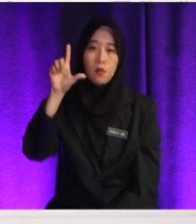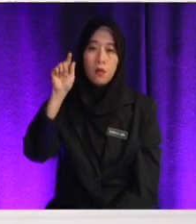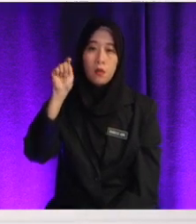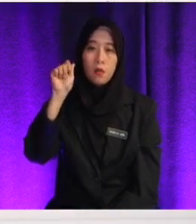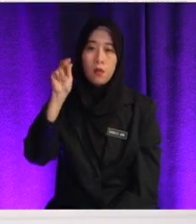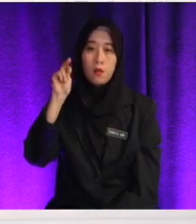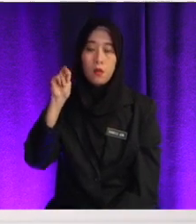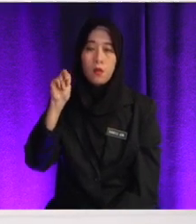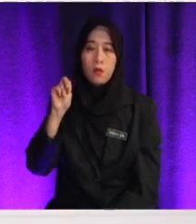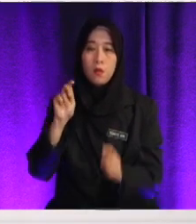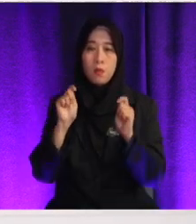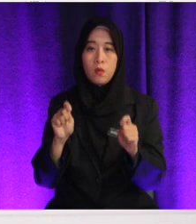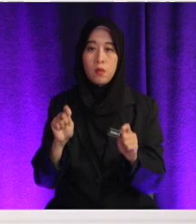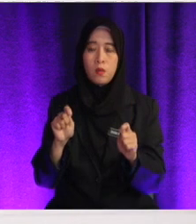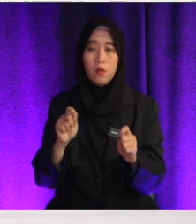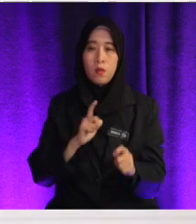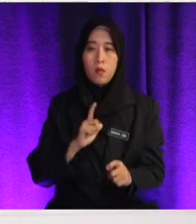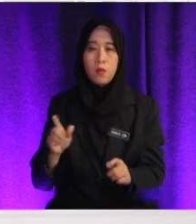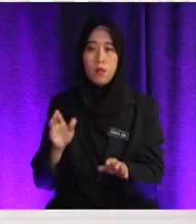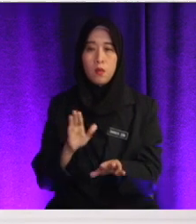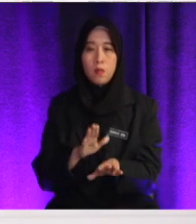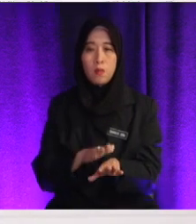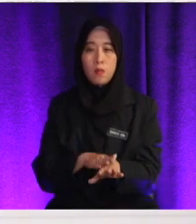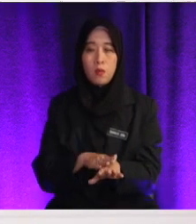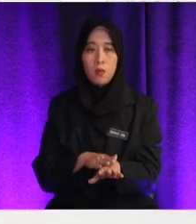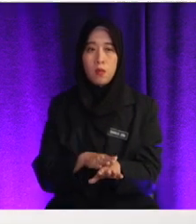Dekat CDV. Akmal. Bukanlah.